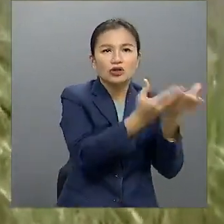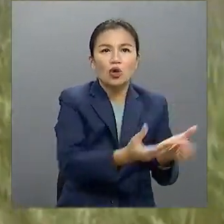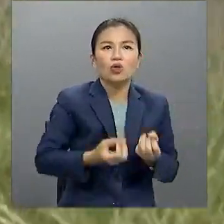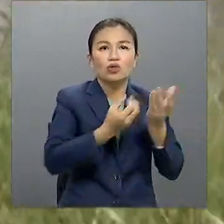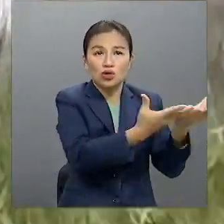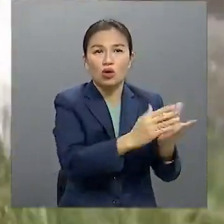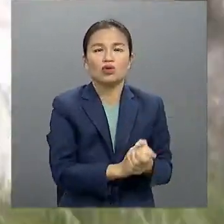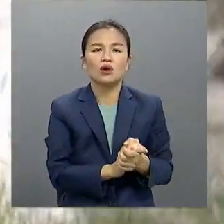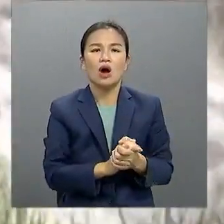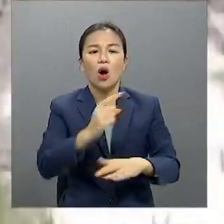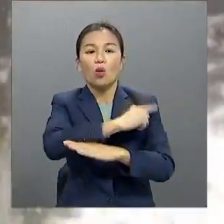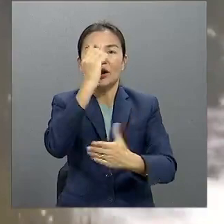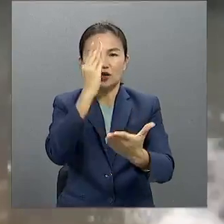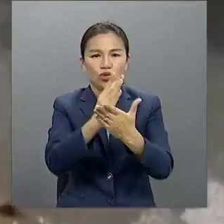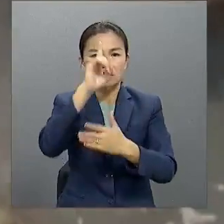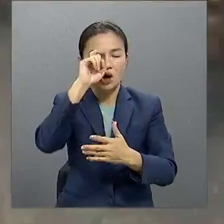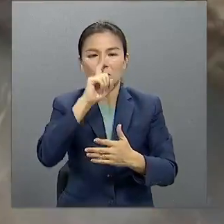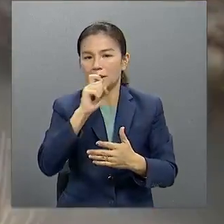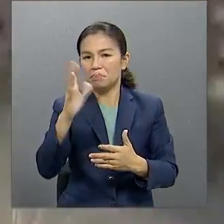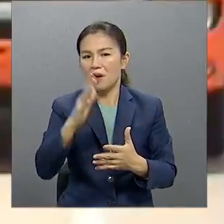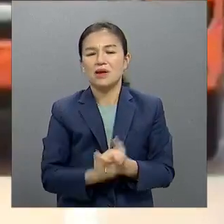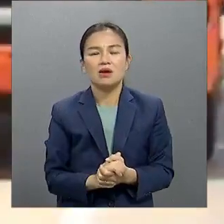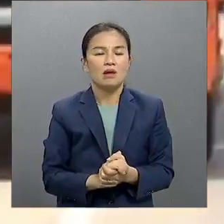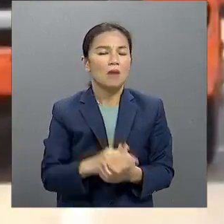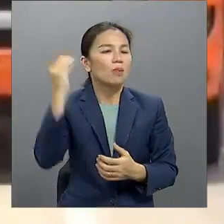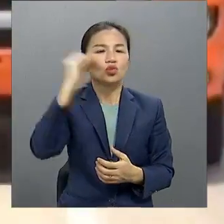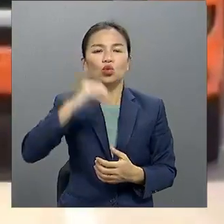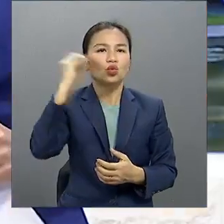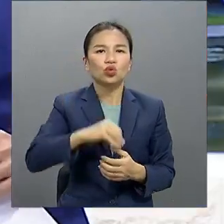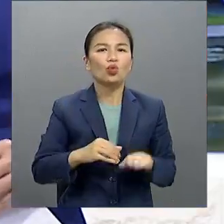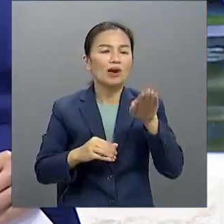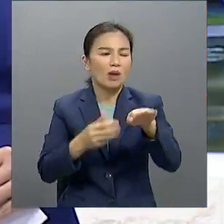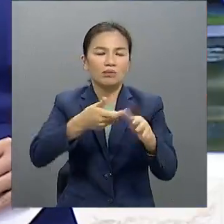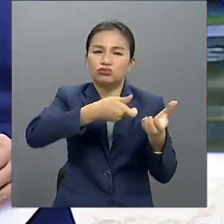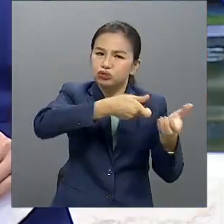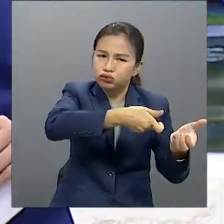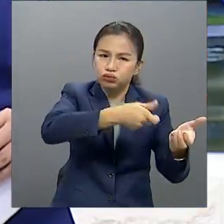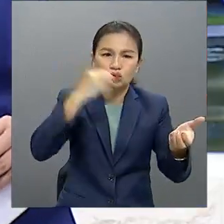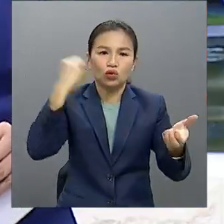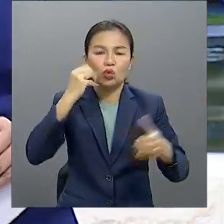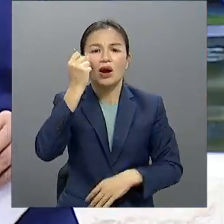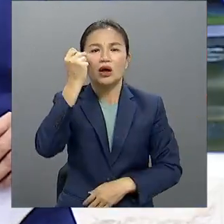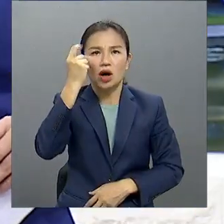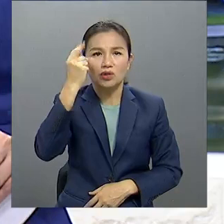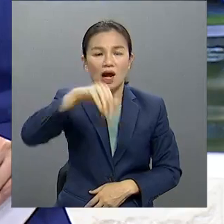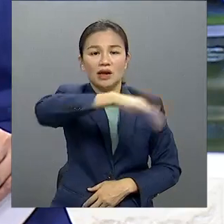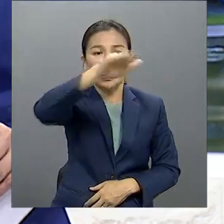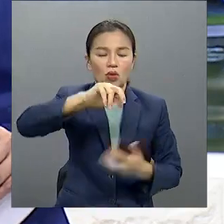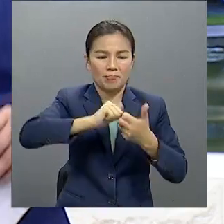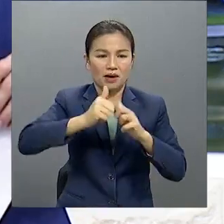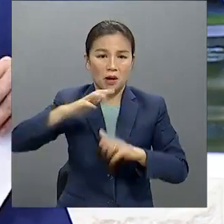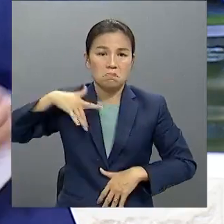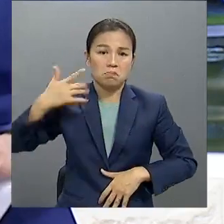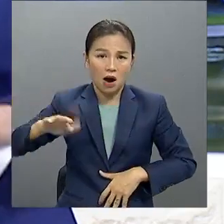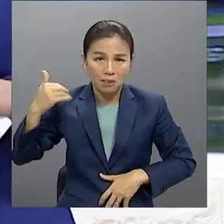ยุดราชการเลยค่ะจะข้างขึ้นข้างแรมไปส่งให้ทุกวันเลยนะคะเพราะว่าตอนนี้เข้าใจเลยว่าเกษตรกรเดือดร้อนกันนะคะหลายเจ้าเลยนะ